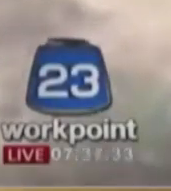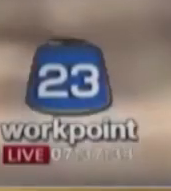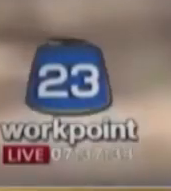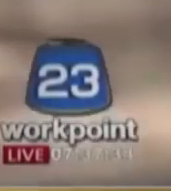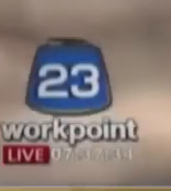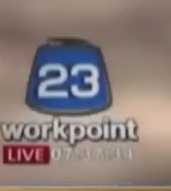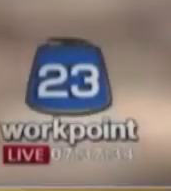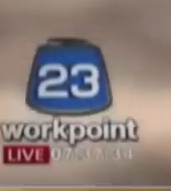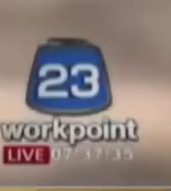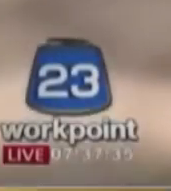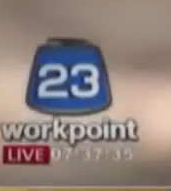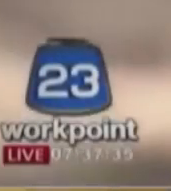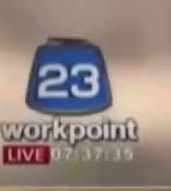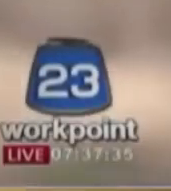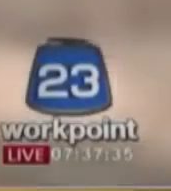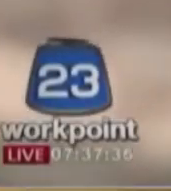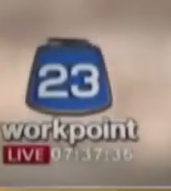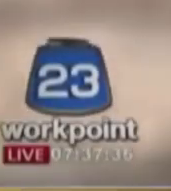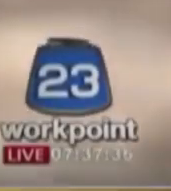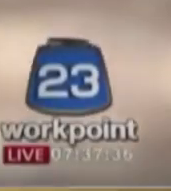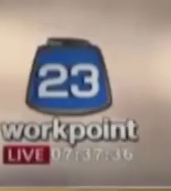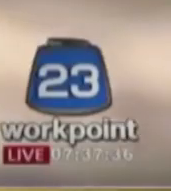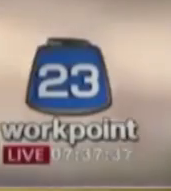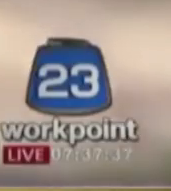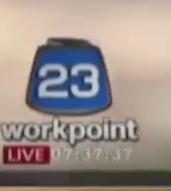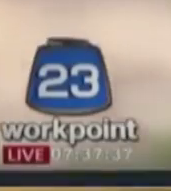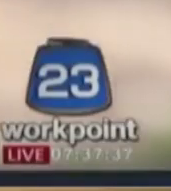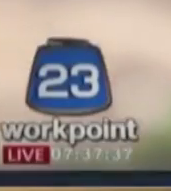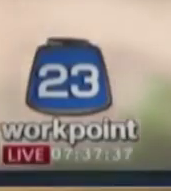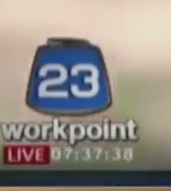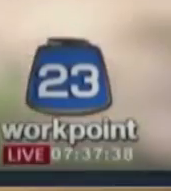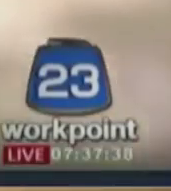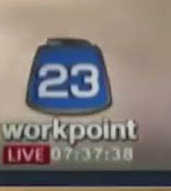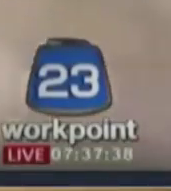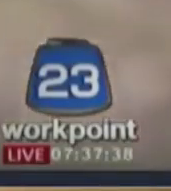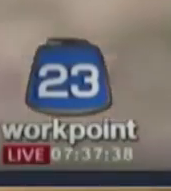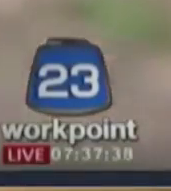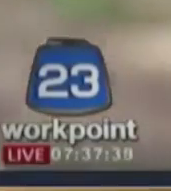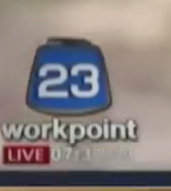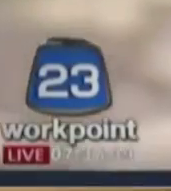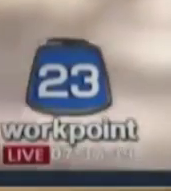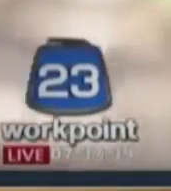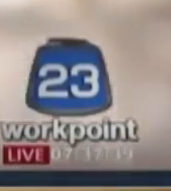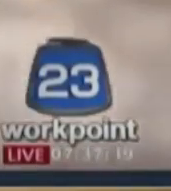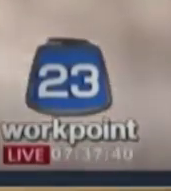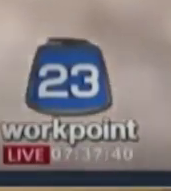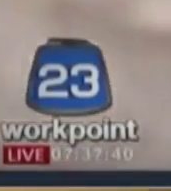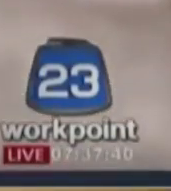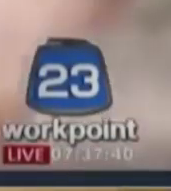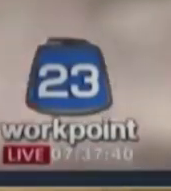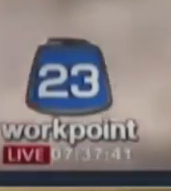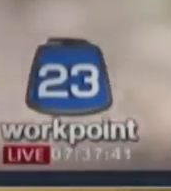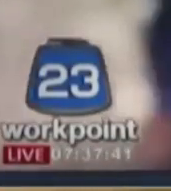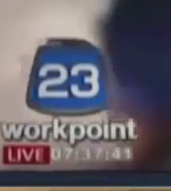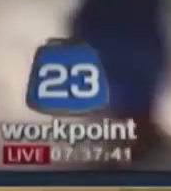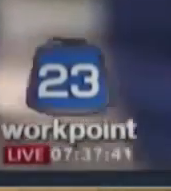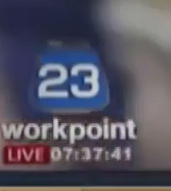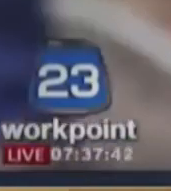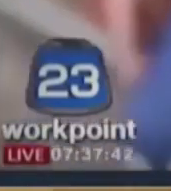ลกคือเด็กเนี่ยอยู่ไม่นิ่งไม่ค่อยนอนหลับไม่รู้ว่าเป็นผลพวงมาจากการที่ดูดน้ำนม